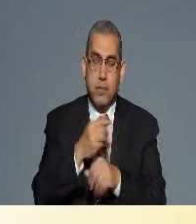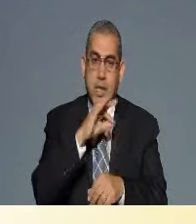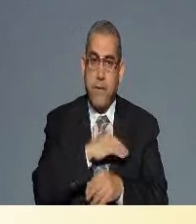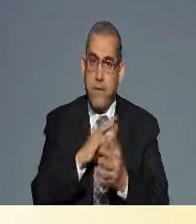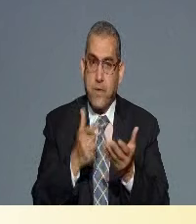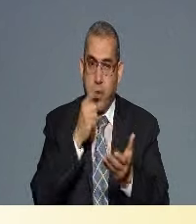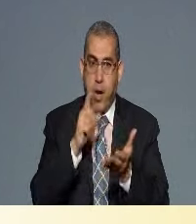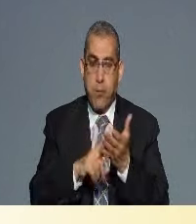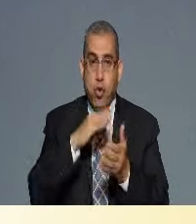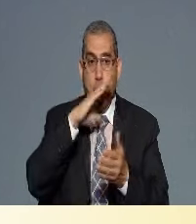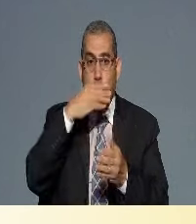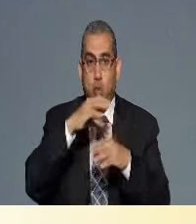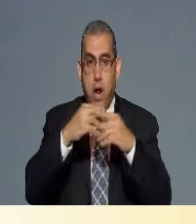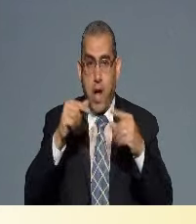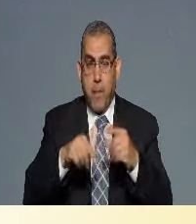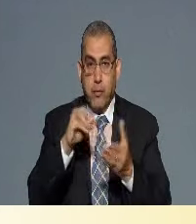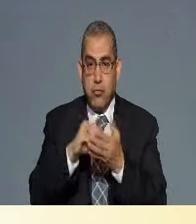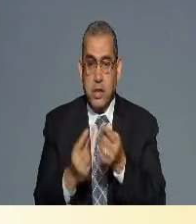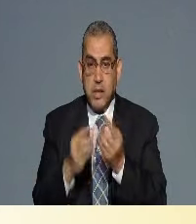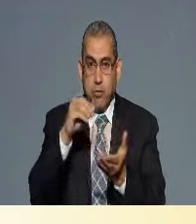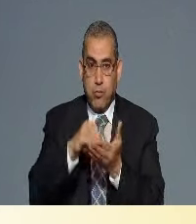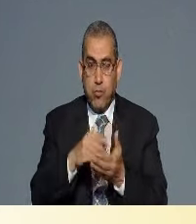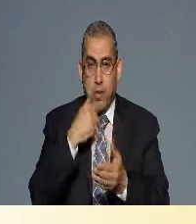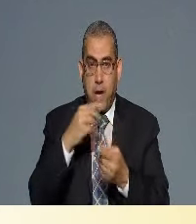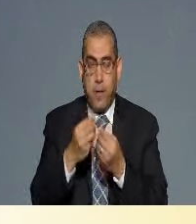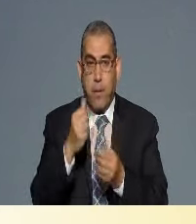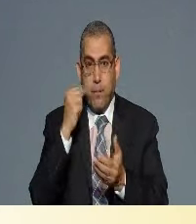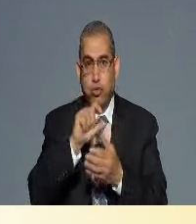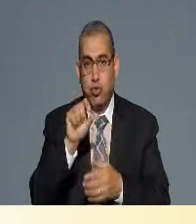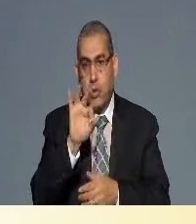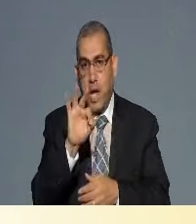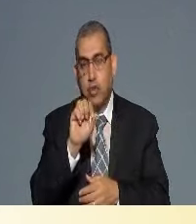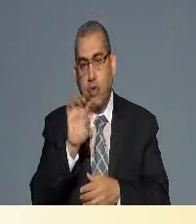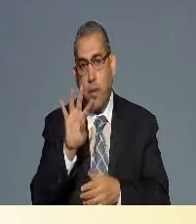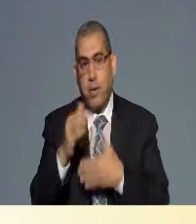ان الذرة دايما موعد الزراعة الامثل ليه هو في شهر 3 و4